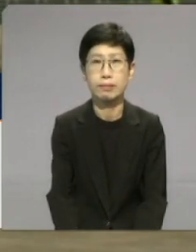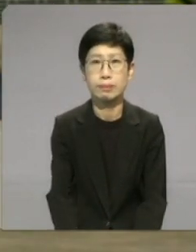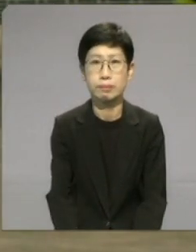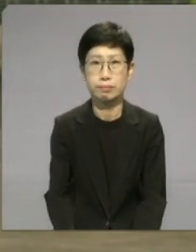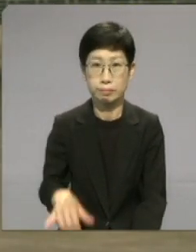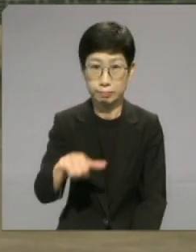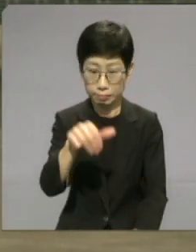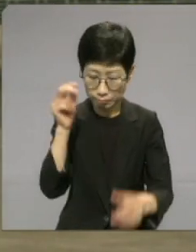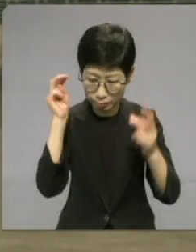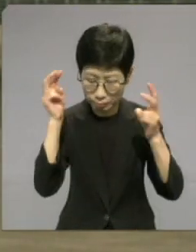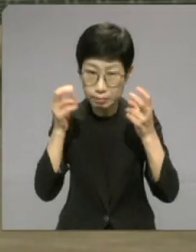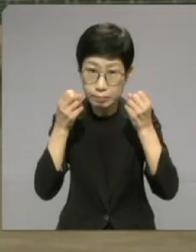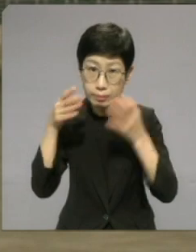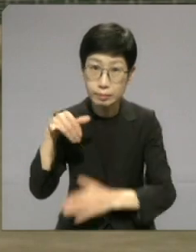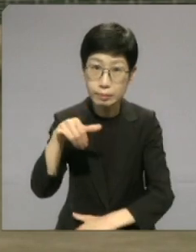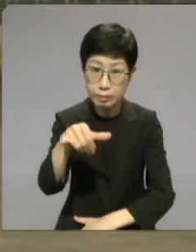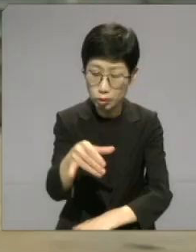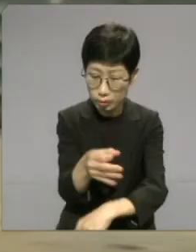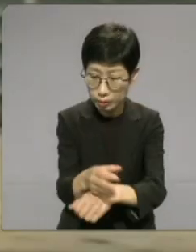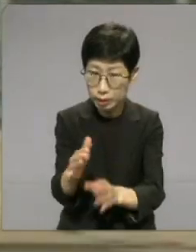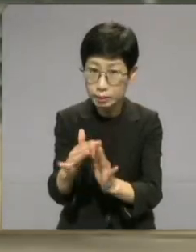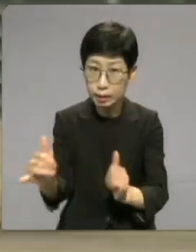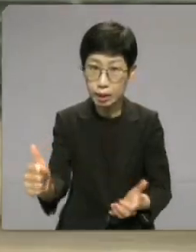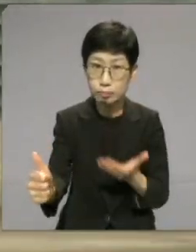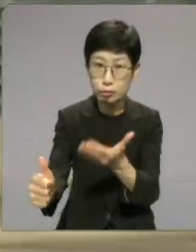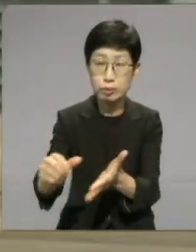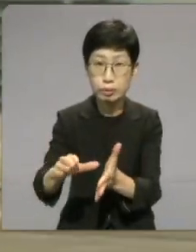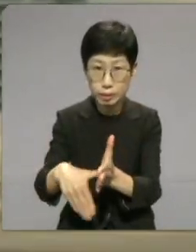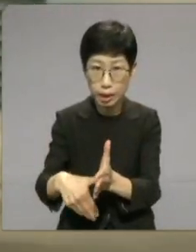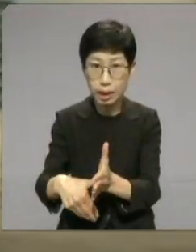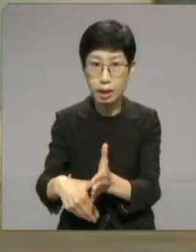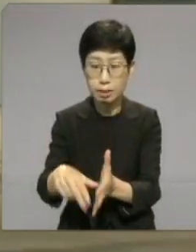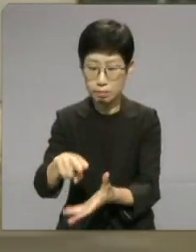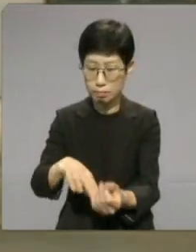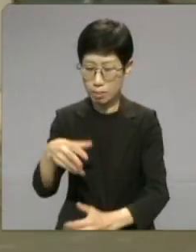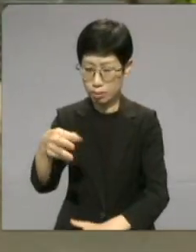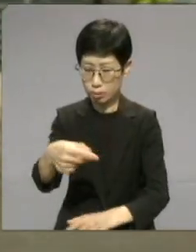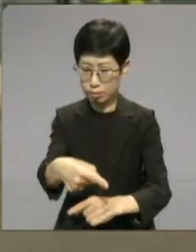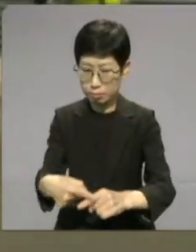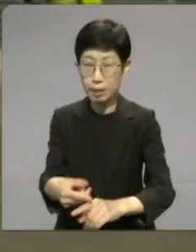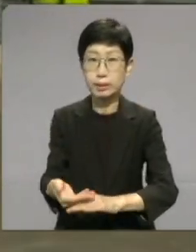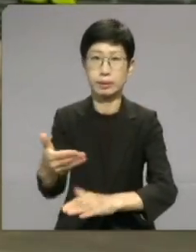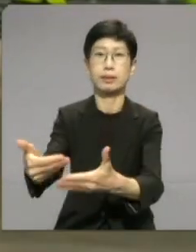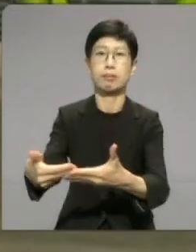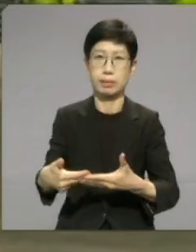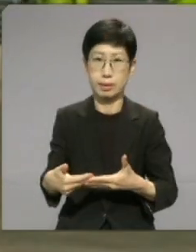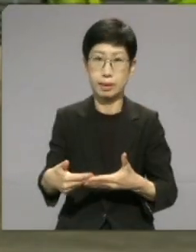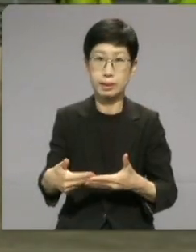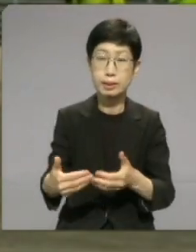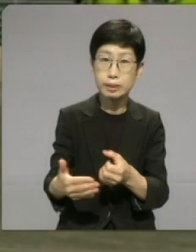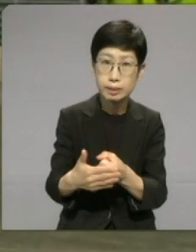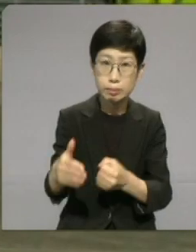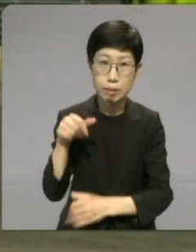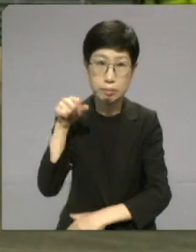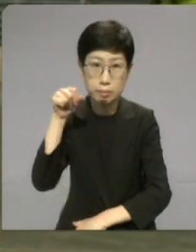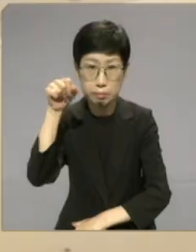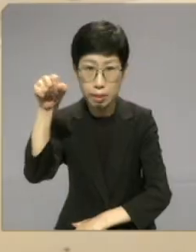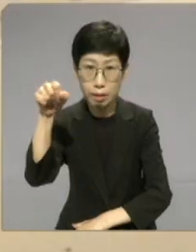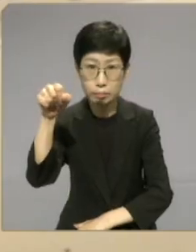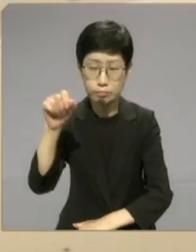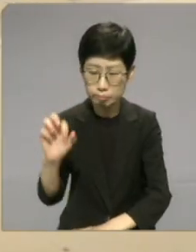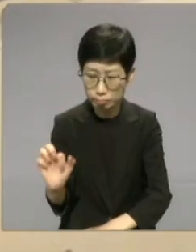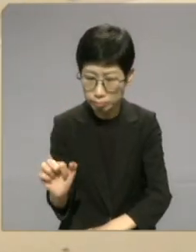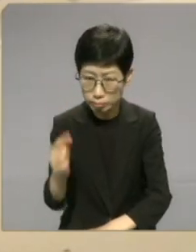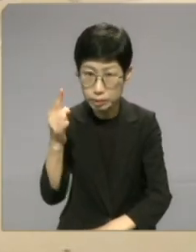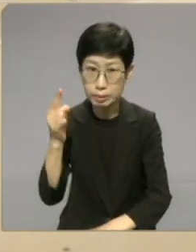항공업계는 항공기를 구매자에게 인도할 때 구매대금 절반 이상을 받습니다 따라서 파은 보 현금흐름에